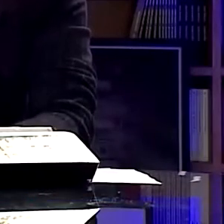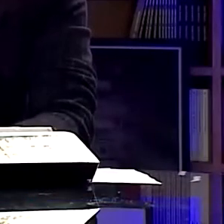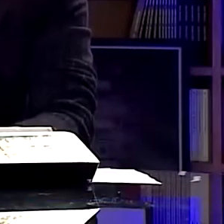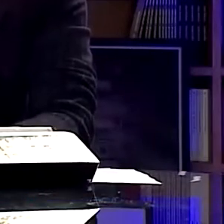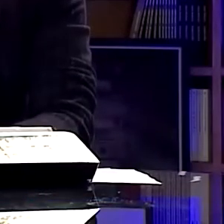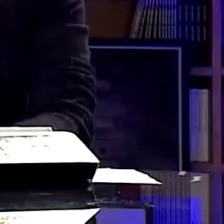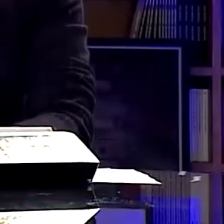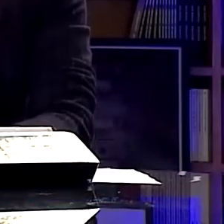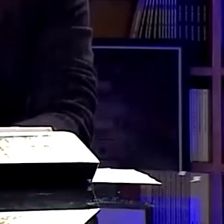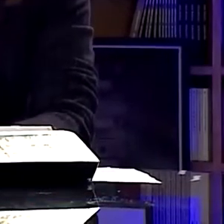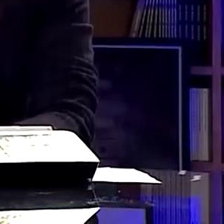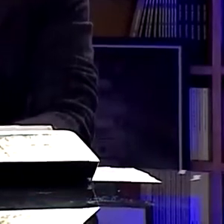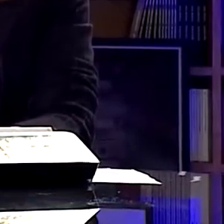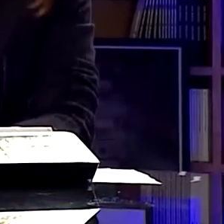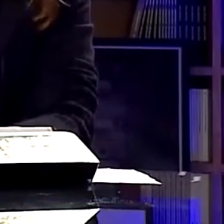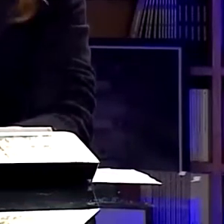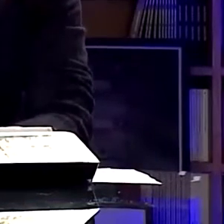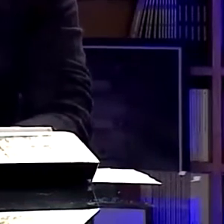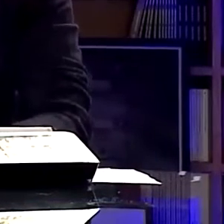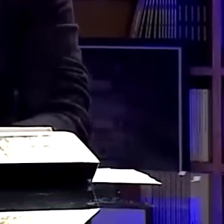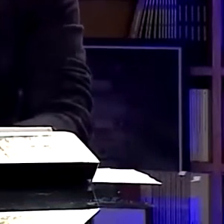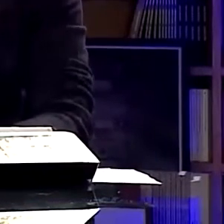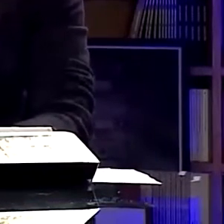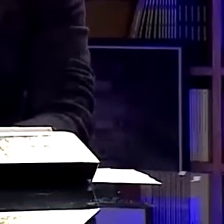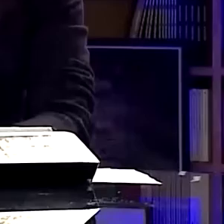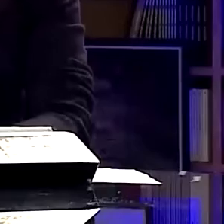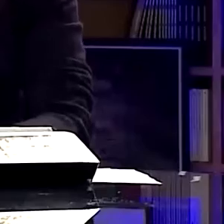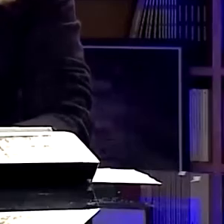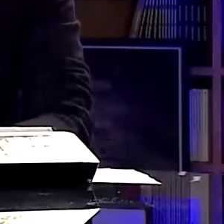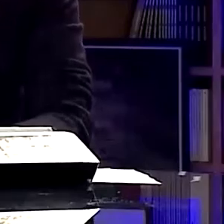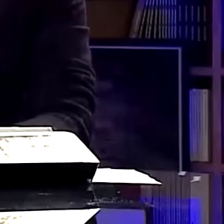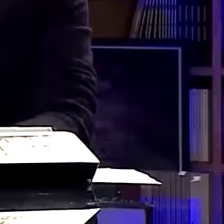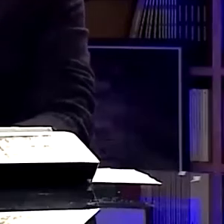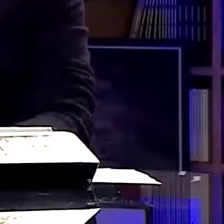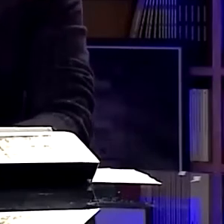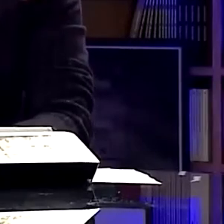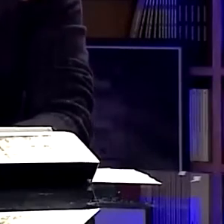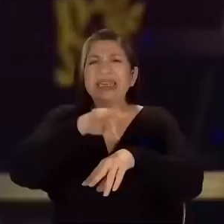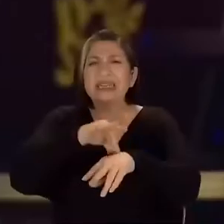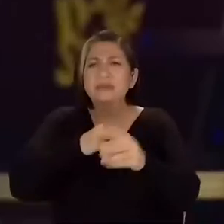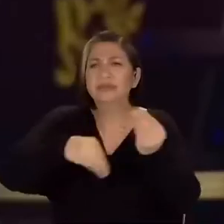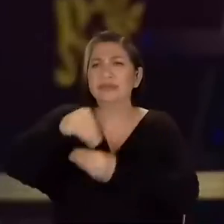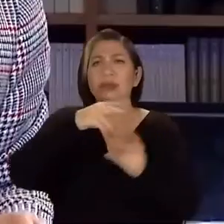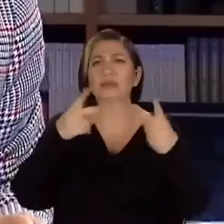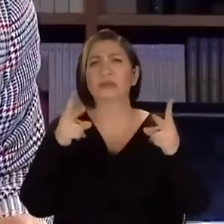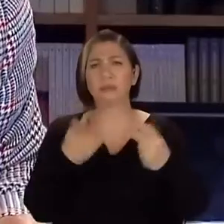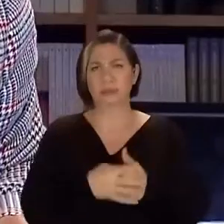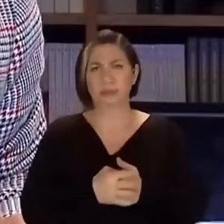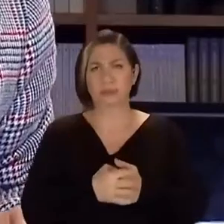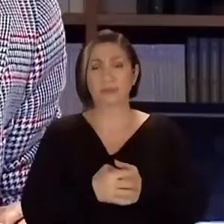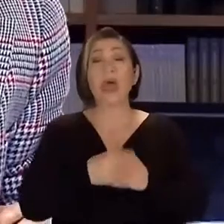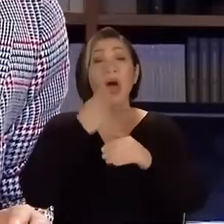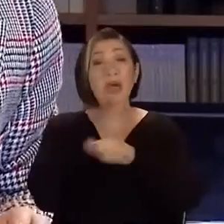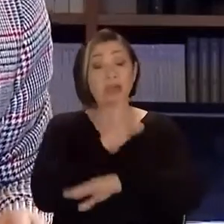çok güzel söylediniz. Aman sen de ne güzel konuştun canım. Çok şeker bir bölüm oldu bu. Pekala, hepsi bu kadar. Peki aslında